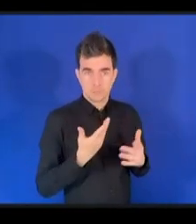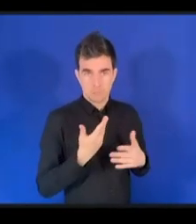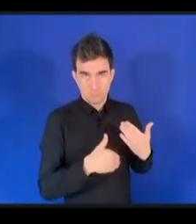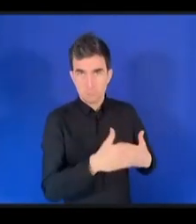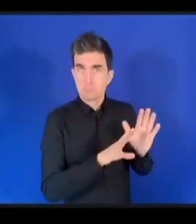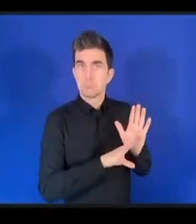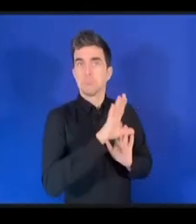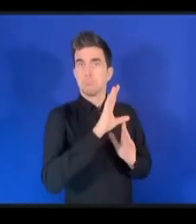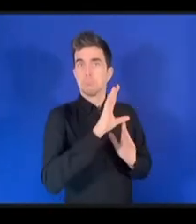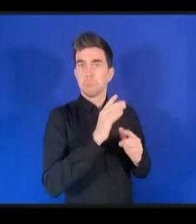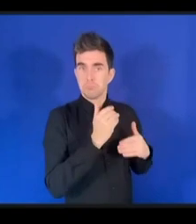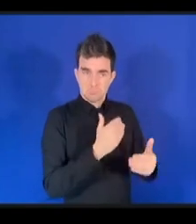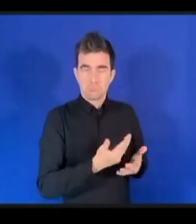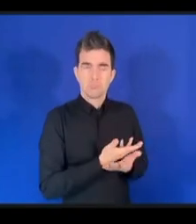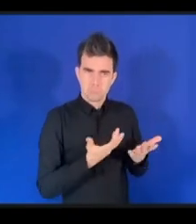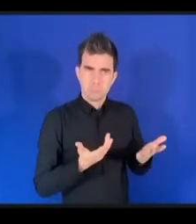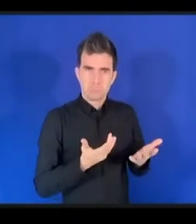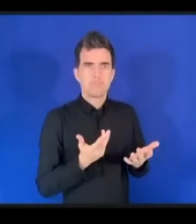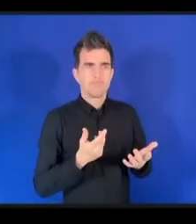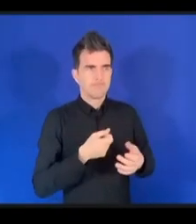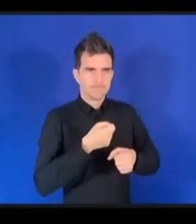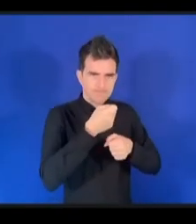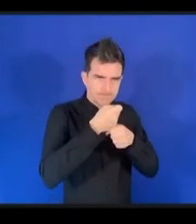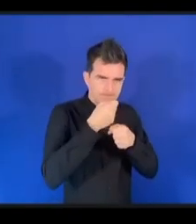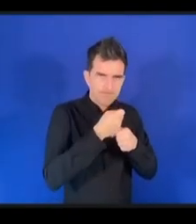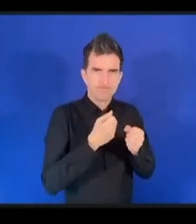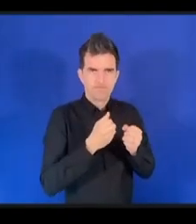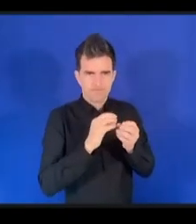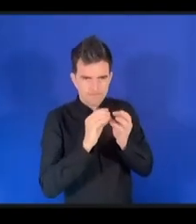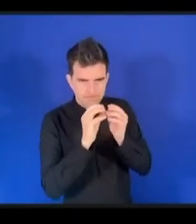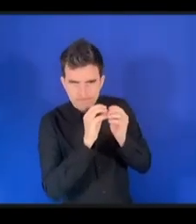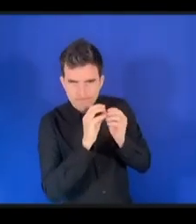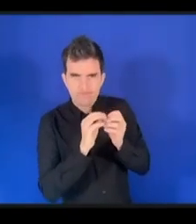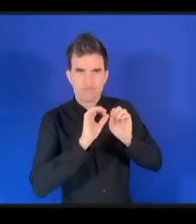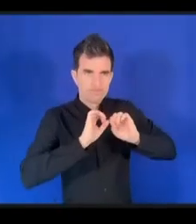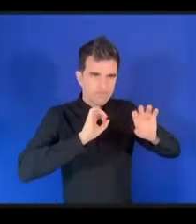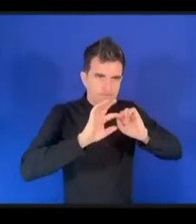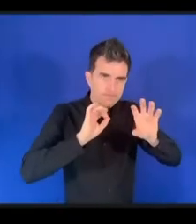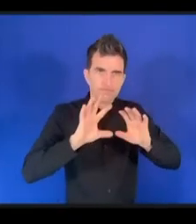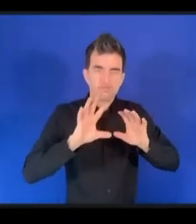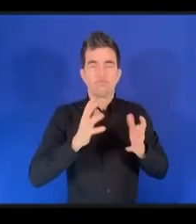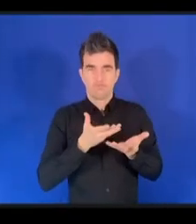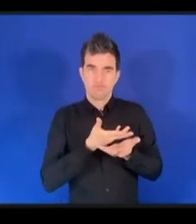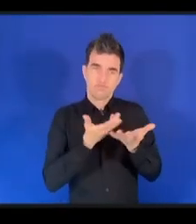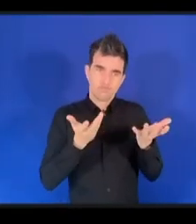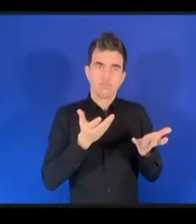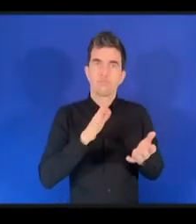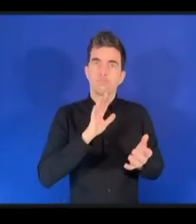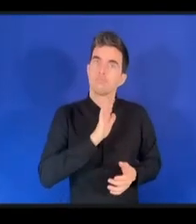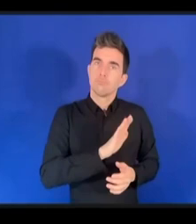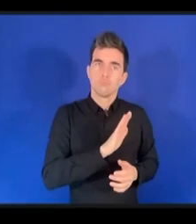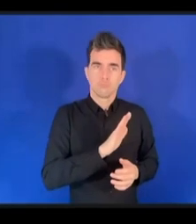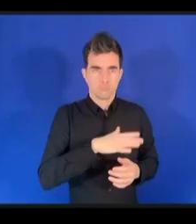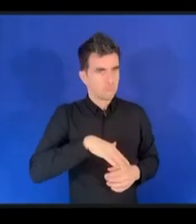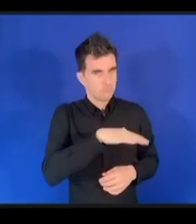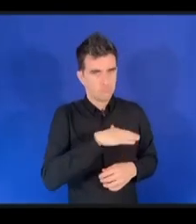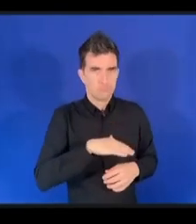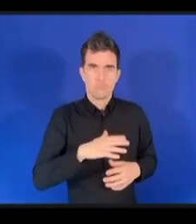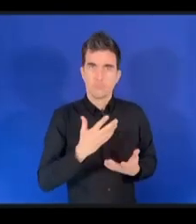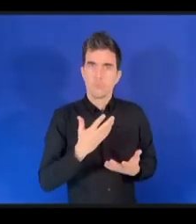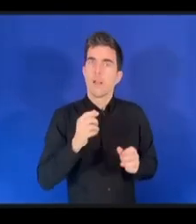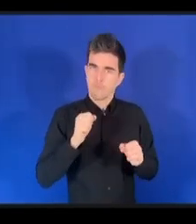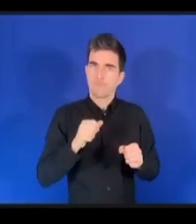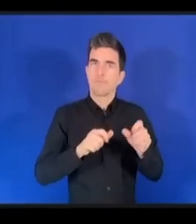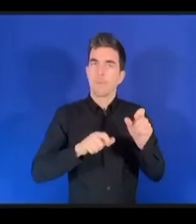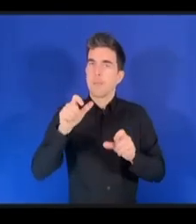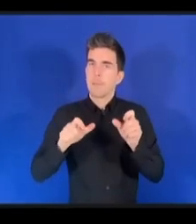の町であります。人口の1割以上が学生さんであり、そして36の